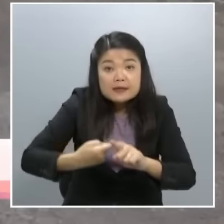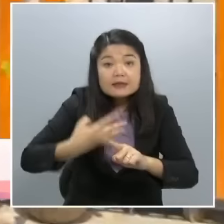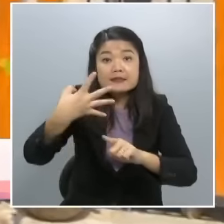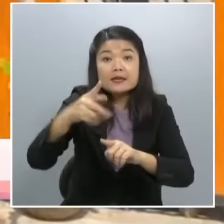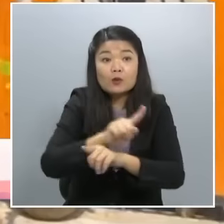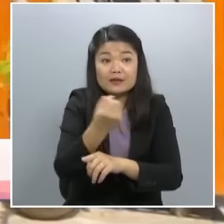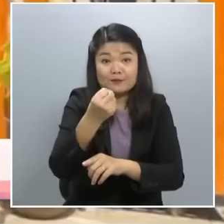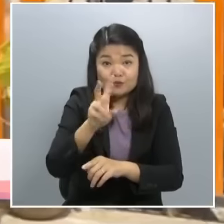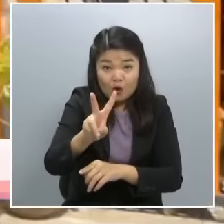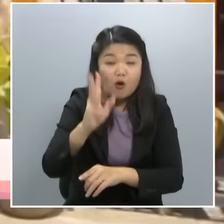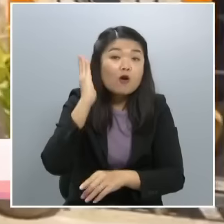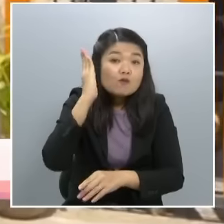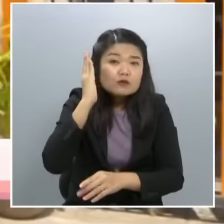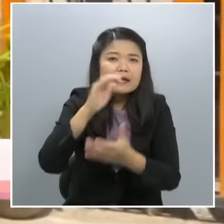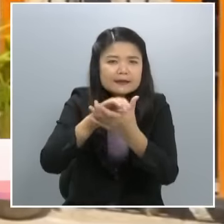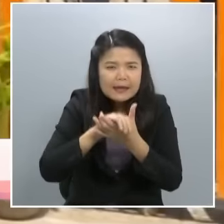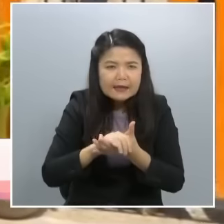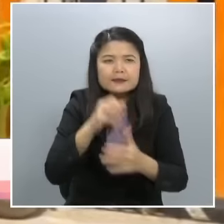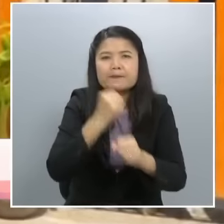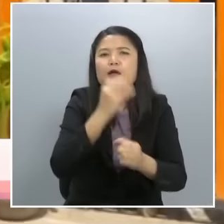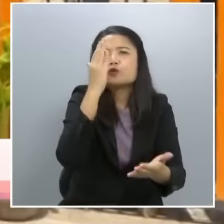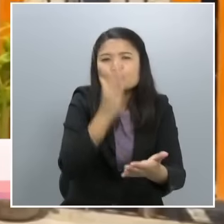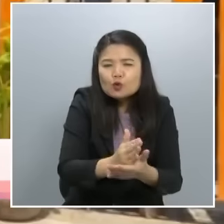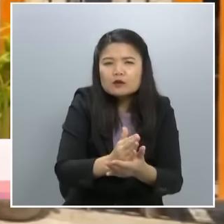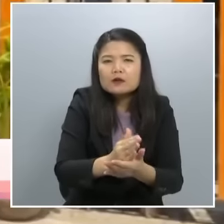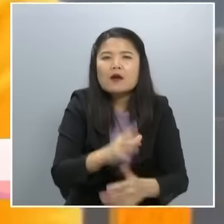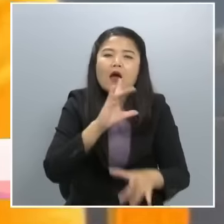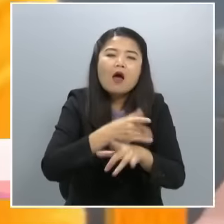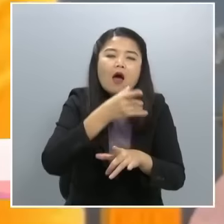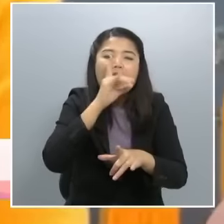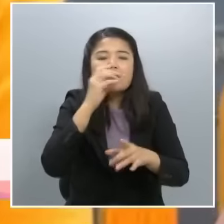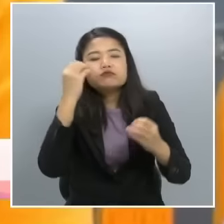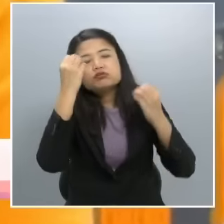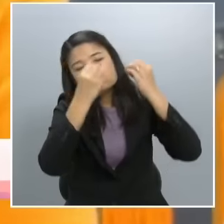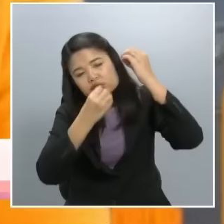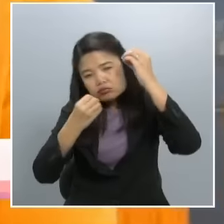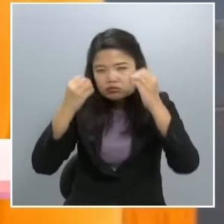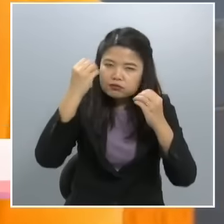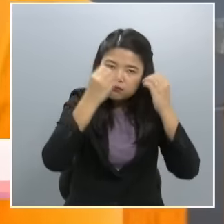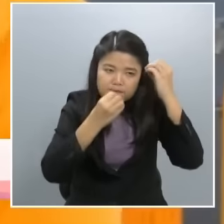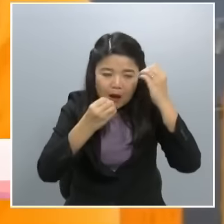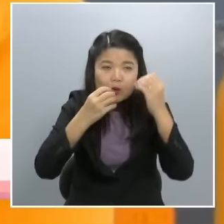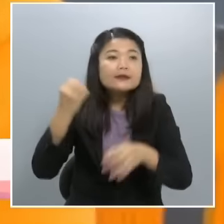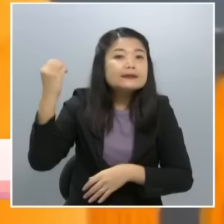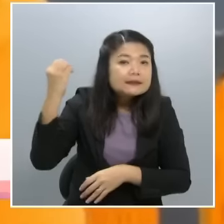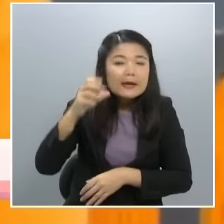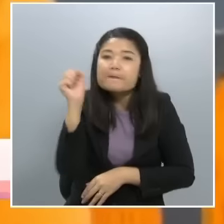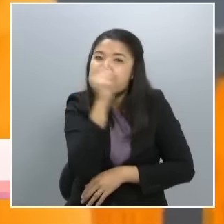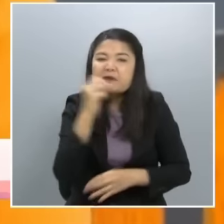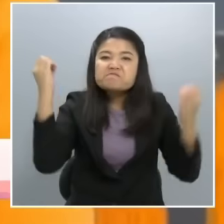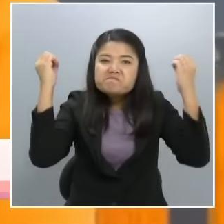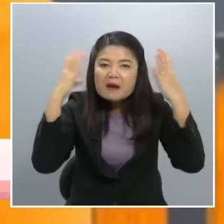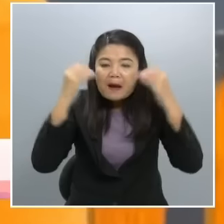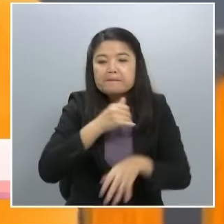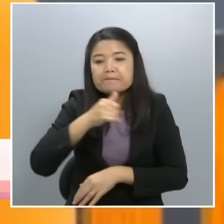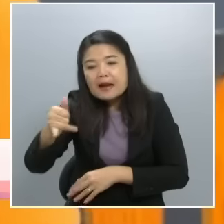ที่ผ่านมาสามีหยุดงานแล้วก็นั่งกินเหล้าเปิดเพลงเสียงดังหน้าบ้านพอเมาสามีก็ไประรานเพื่อนบ้านอยู่ติดกันตัวเองไม่รู้เหมือนกันว่าไปท